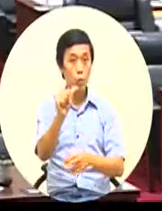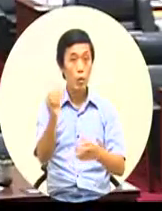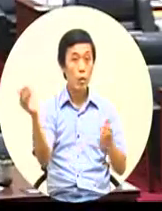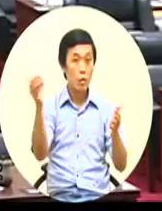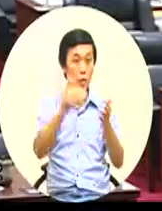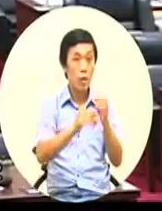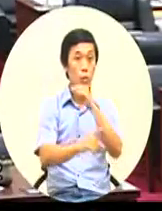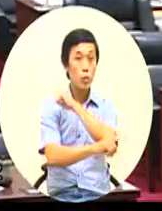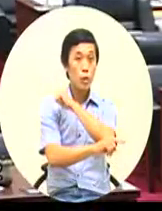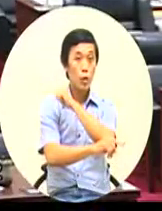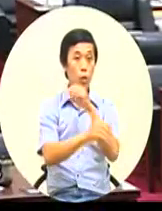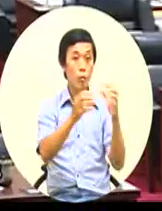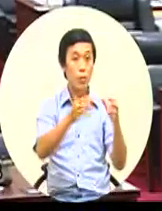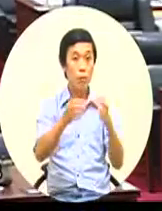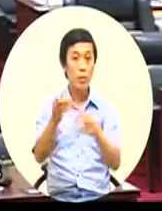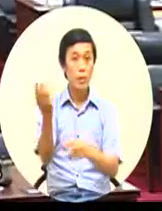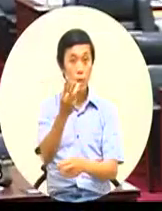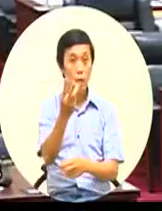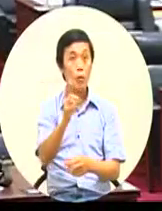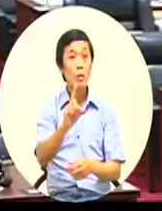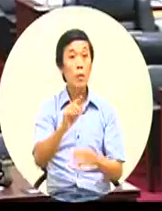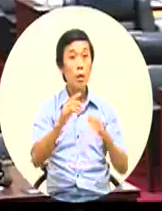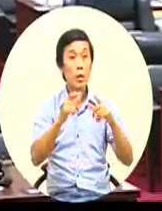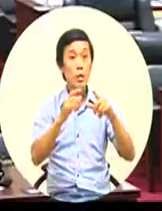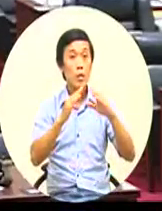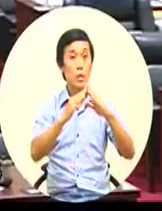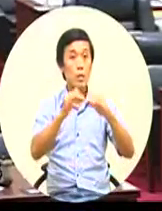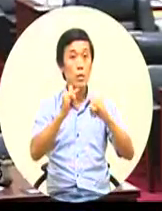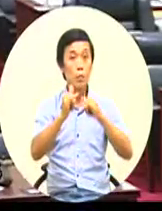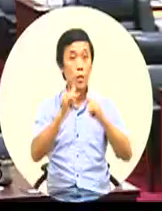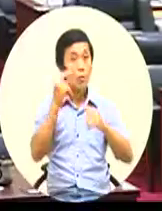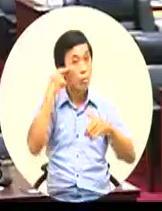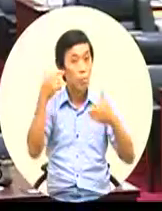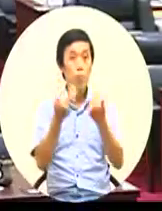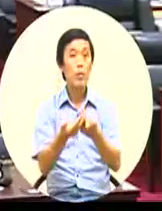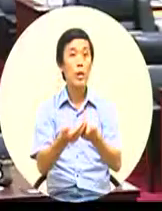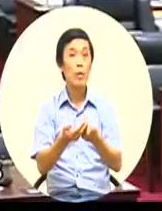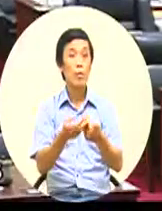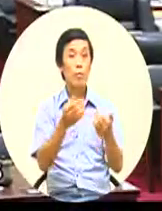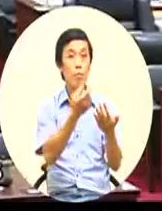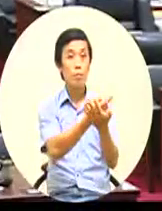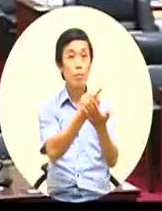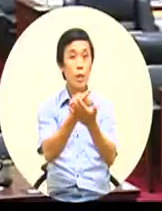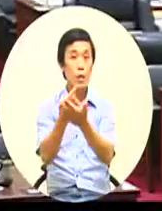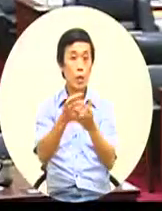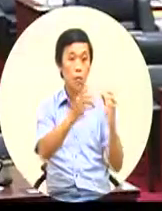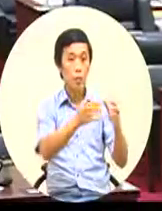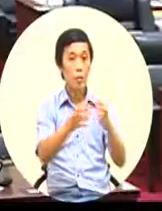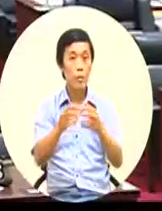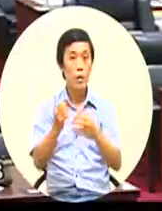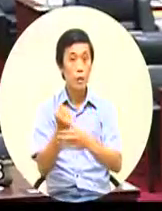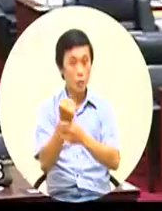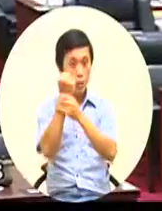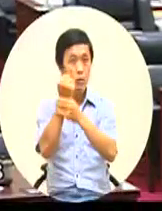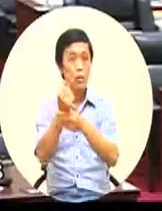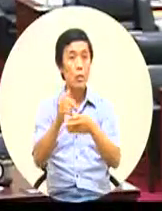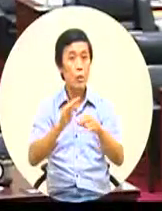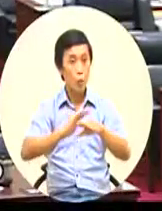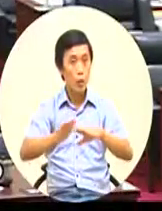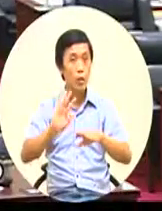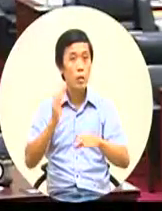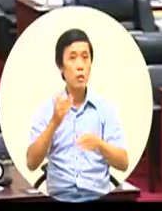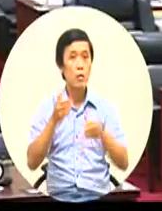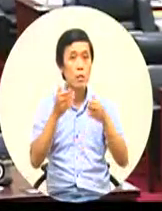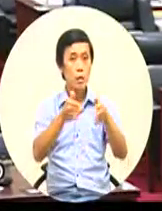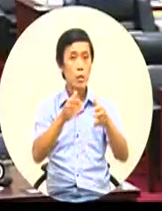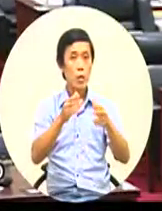三场，因为市民反对说推行无车日，所有的建设大家都支持，只是对于限制人民行